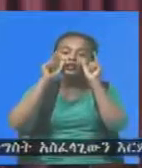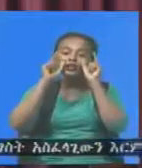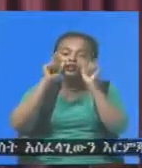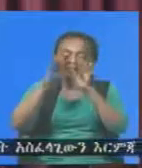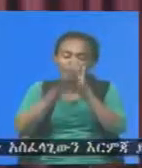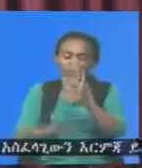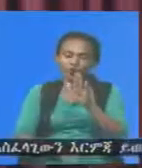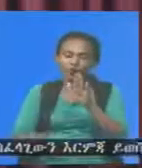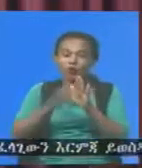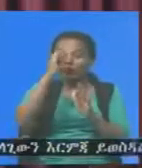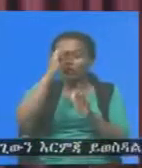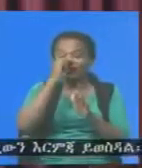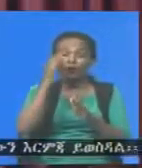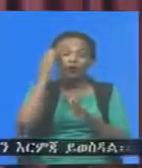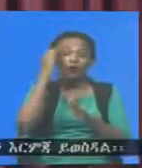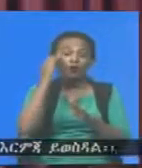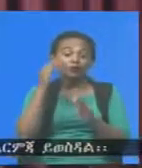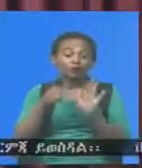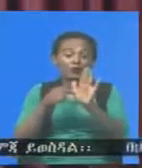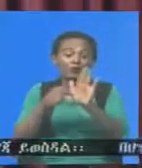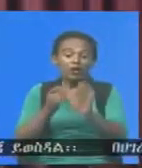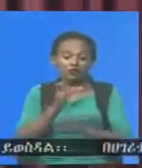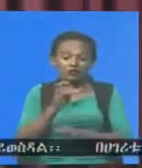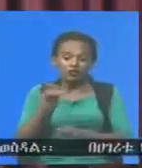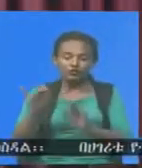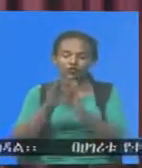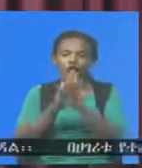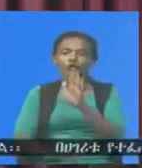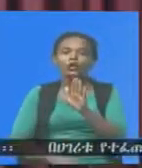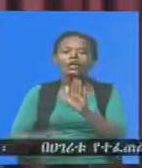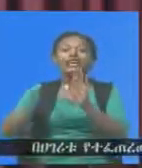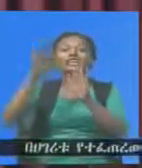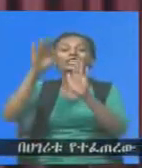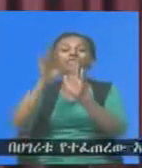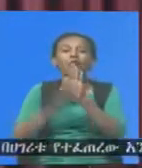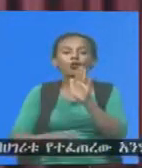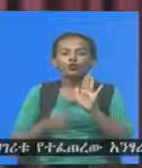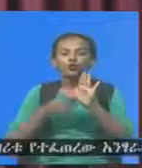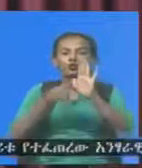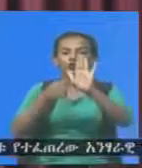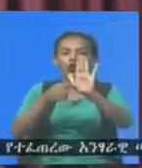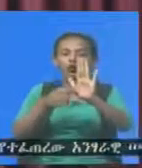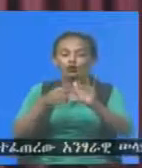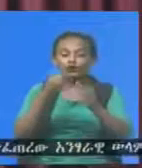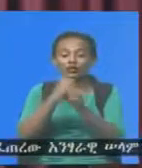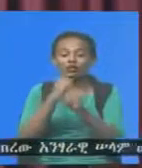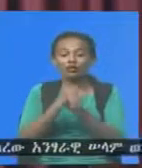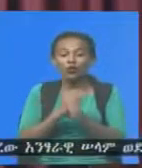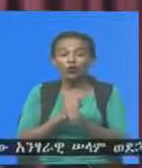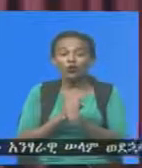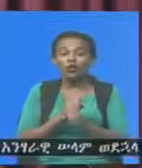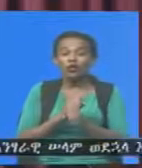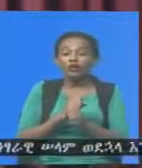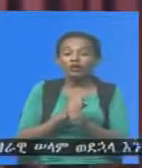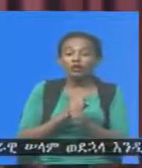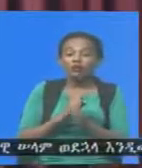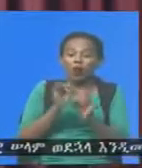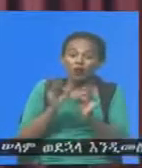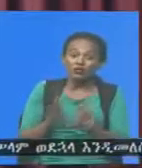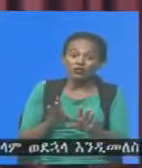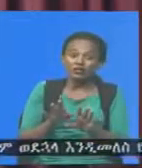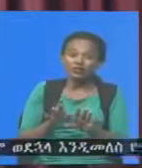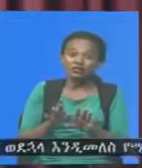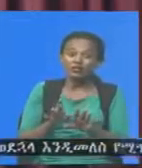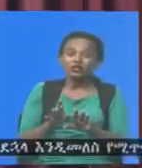የሚጎለውን በጥበብና በእውቀት ማመላከት እንጂ የጎደለ ያጎሉ የተሰራውን ማንኳሰስ እሁድ